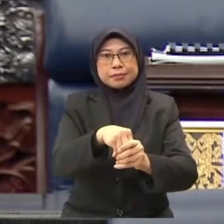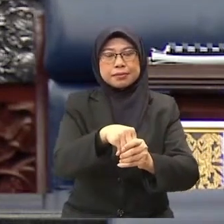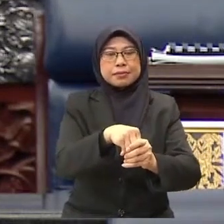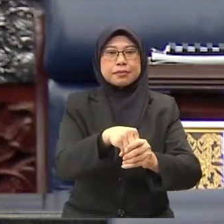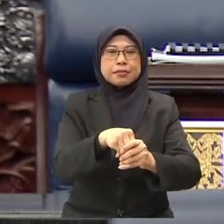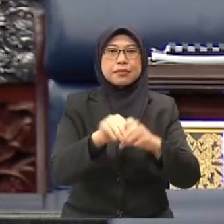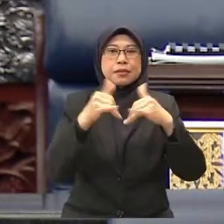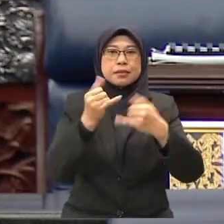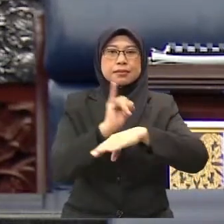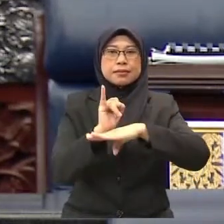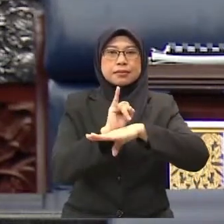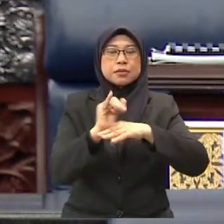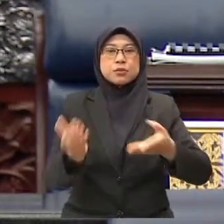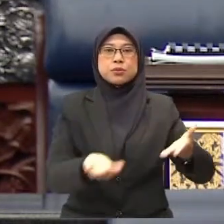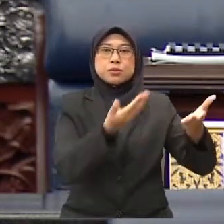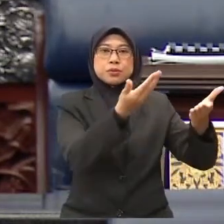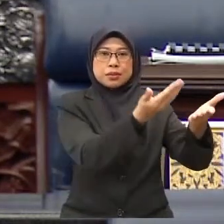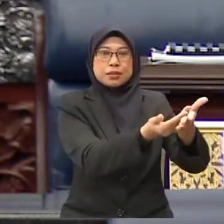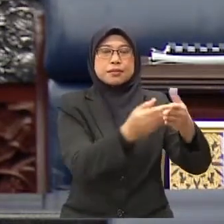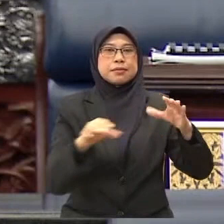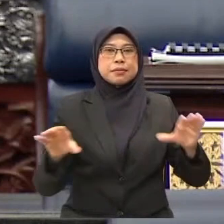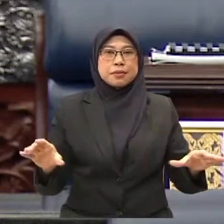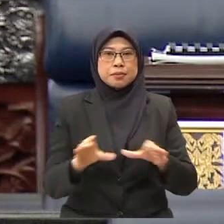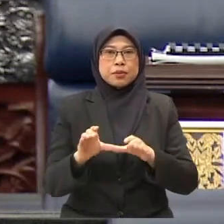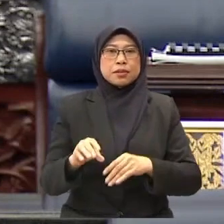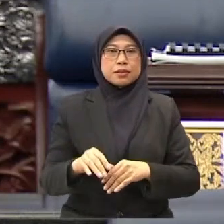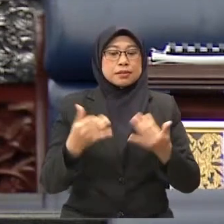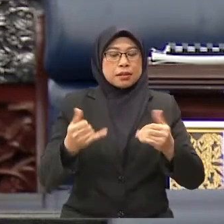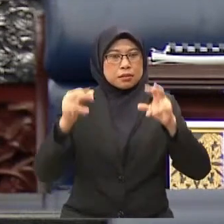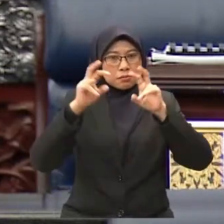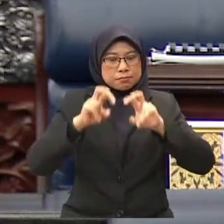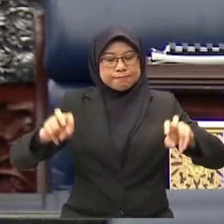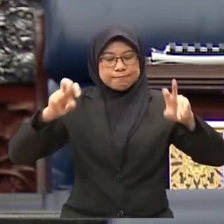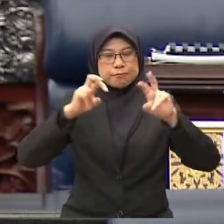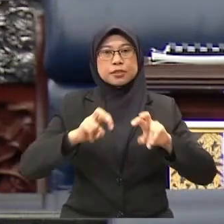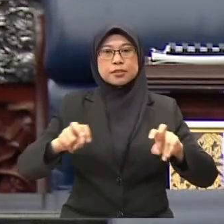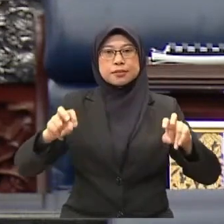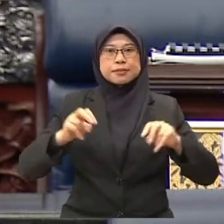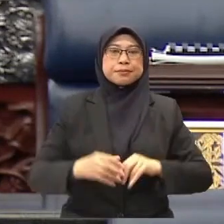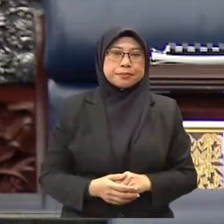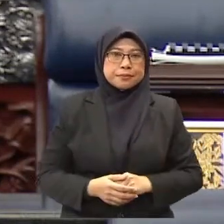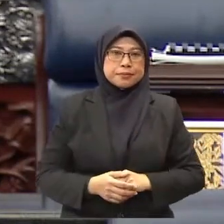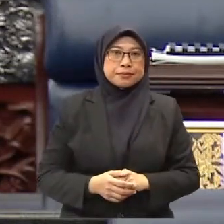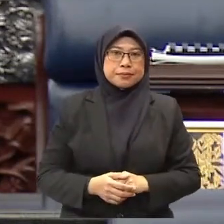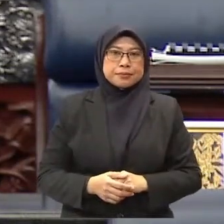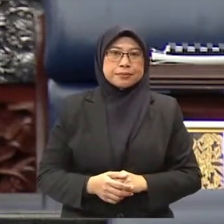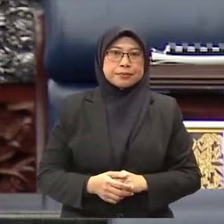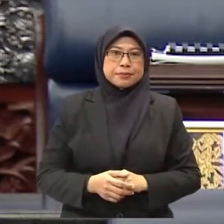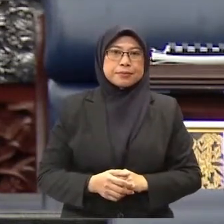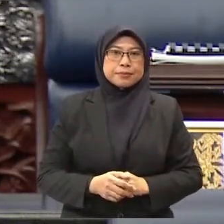yang ada sure yang telah dikemukakan dan kita tengah meneliti perkara berkaitan insurans